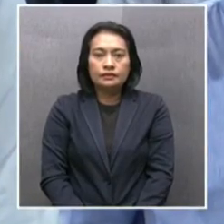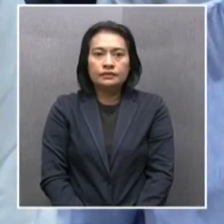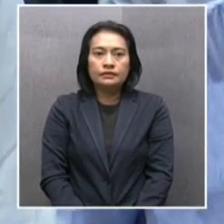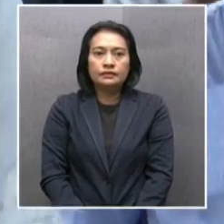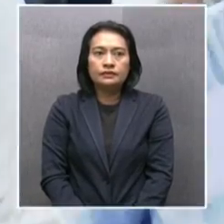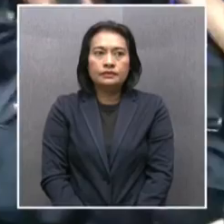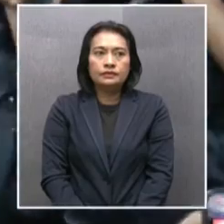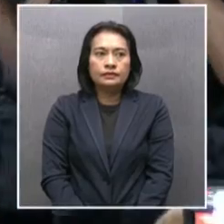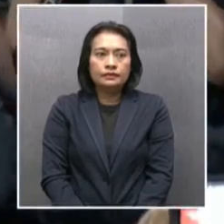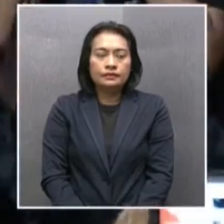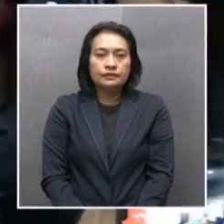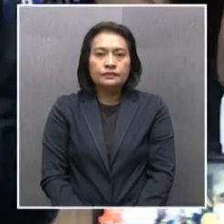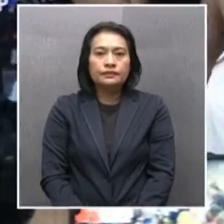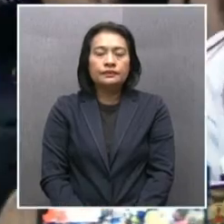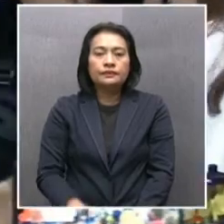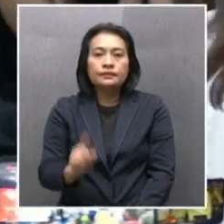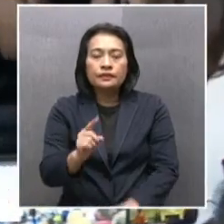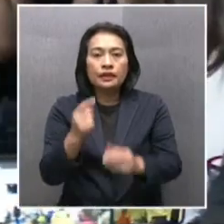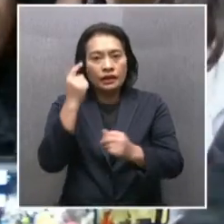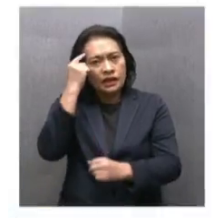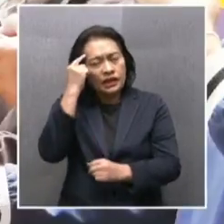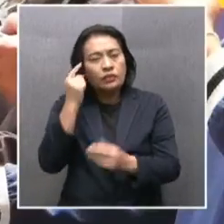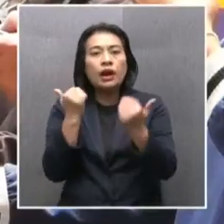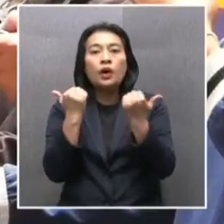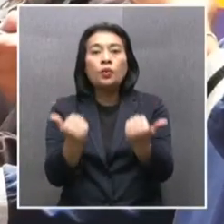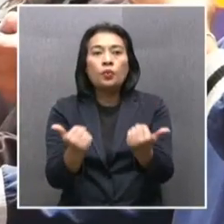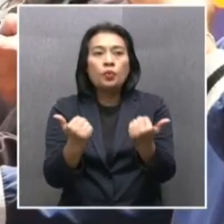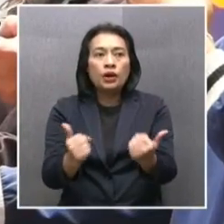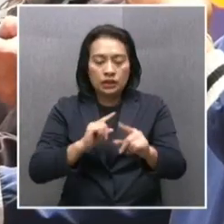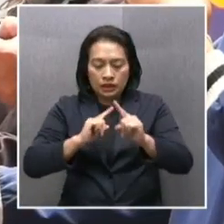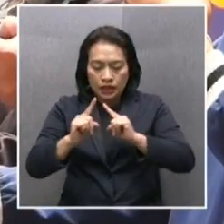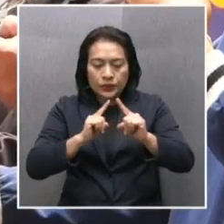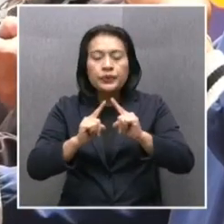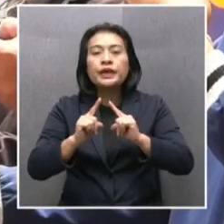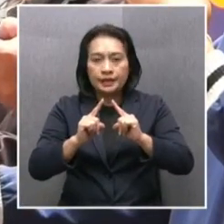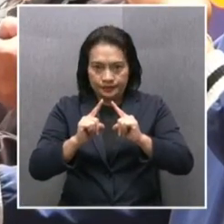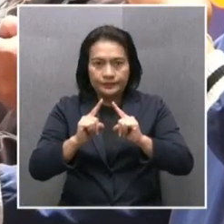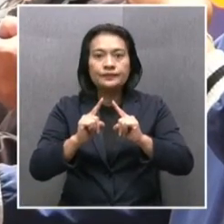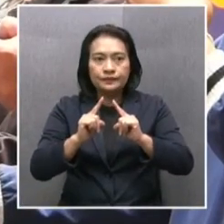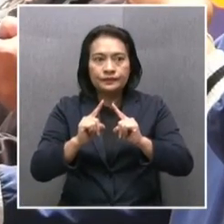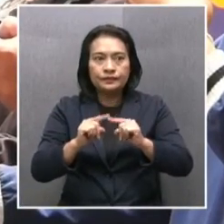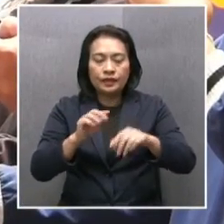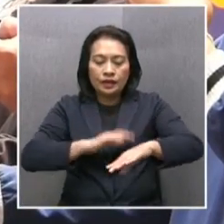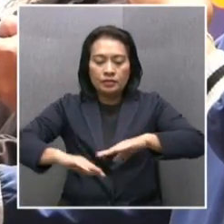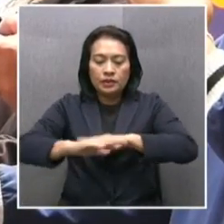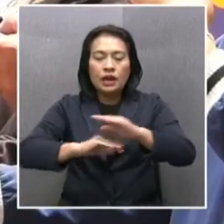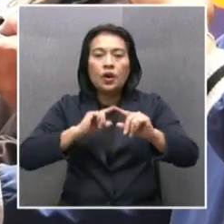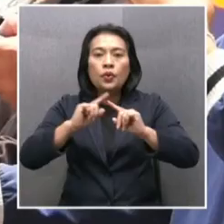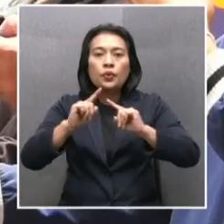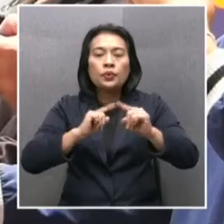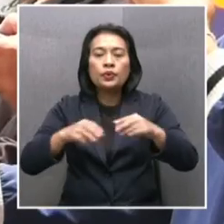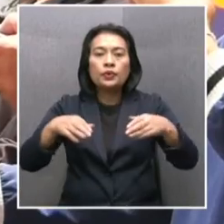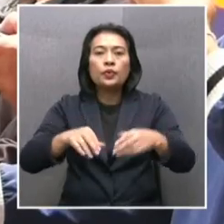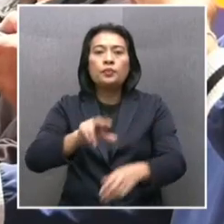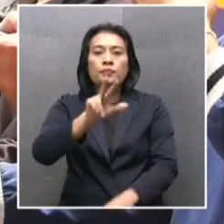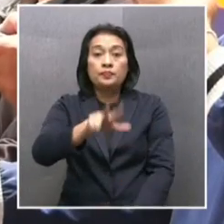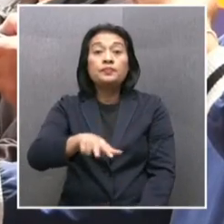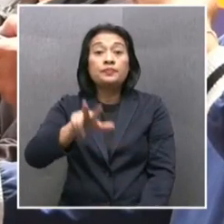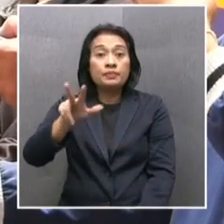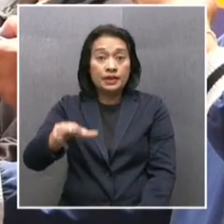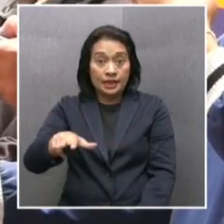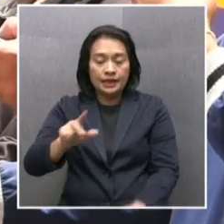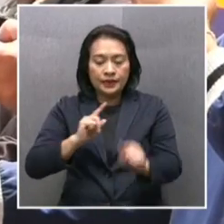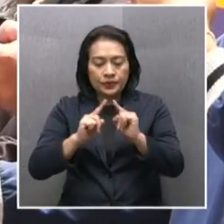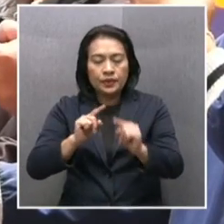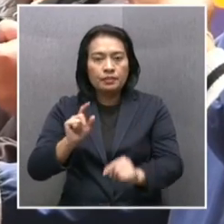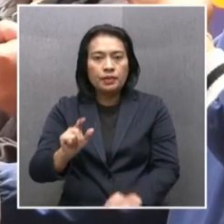มีการนัดหมายแล้วครับก็คิดว่าวันนี้ก็จะมีการเริ่มพูดคุยกันแล้วนะครับเป็นการเบื้องต้นก่อนโดยเฉพาะกับพรรคเพื่อไทยเพราะว่าถือว่าเป็นพ